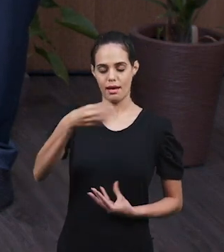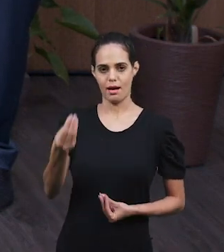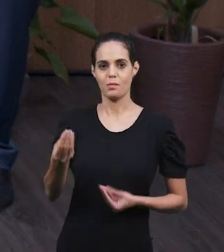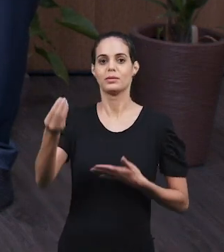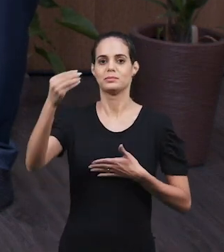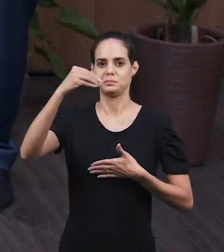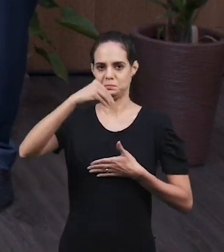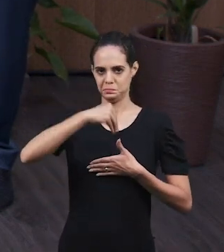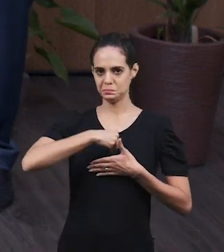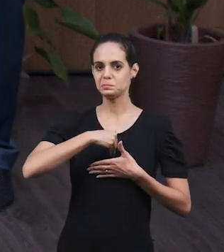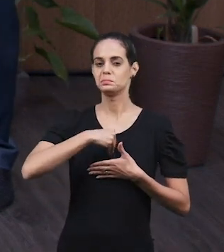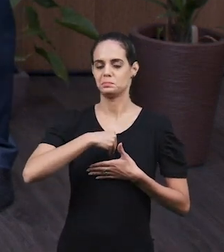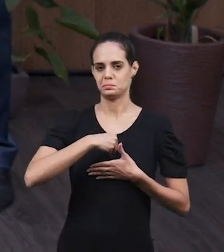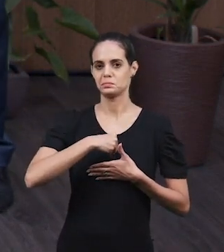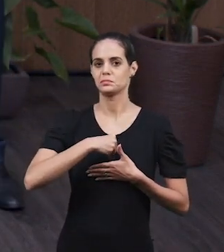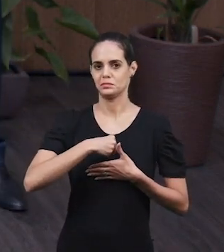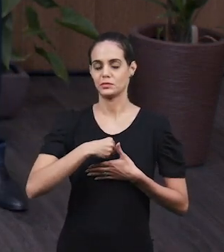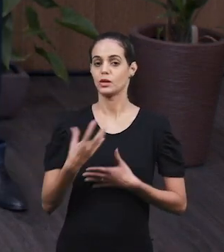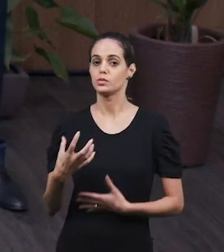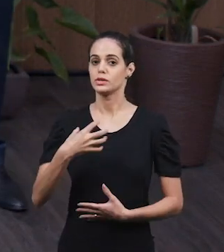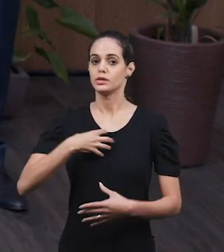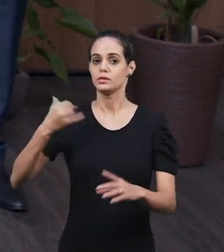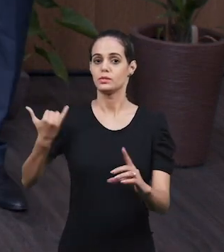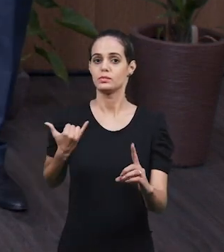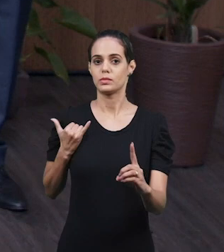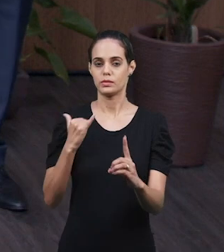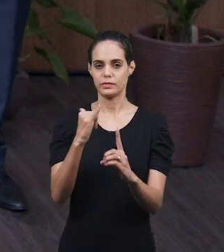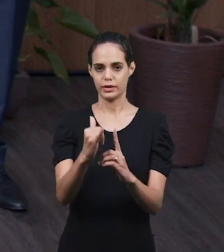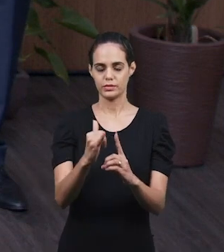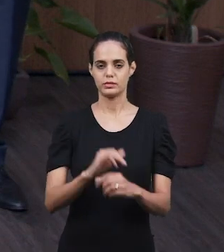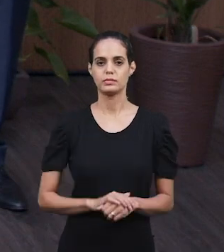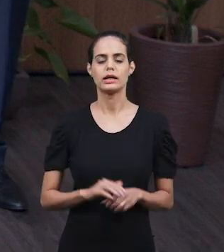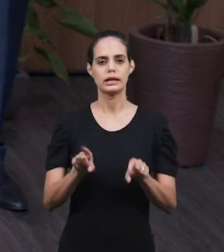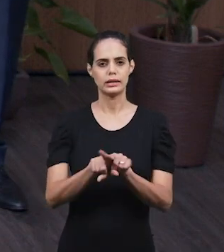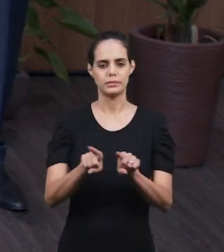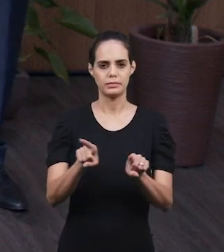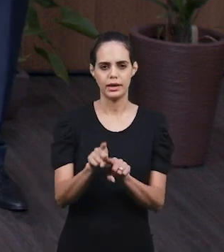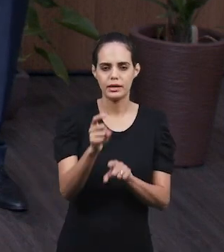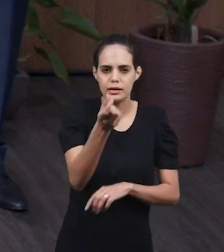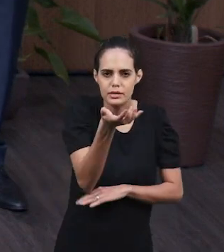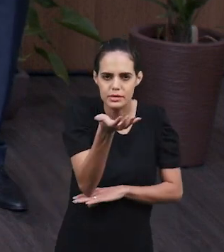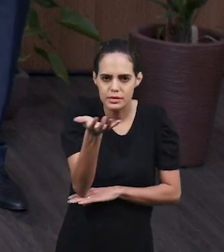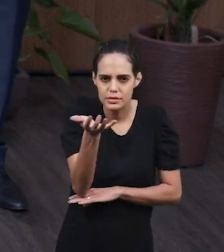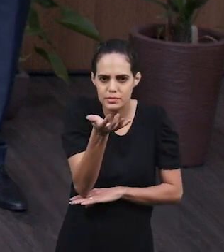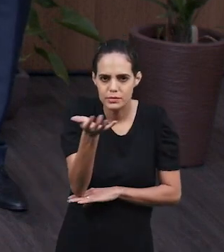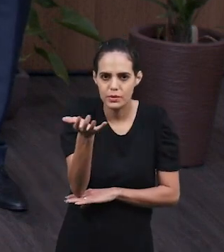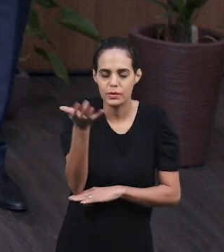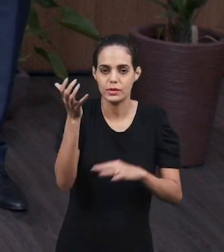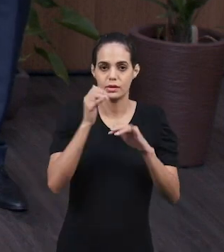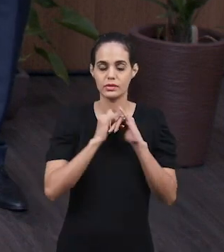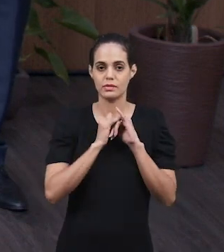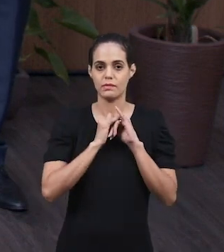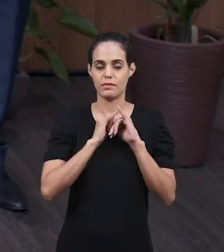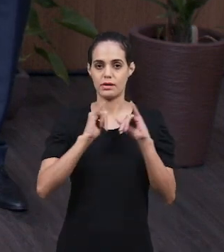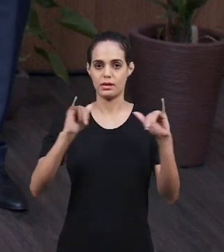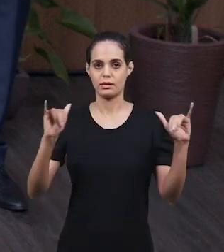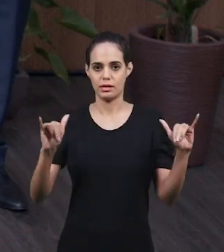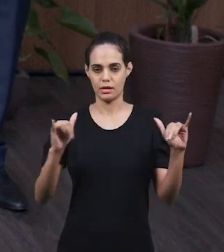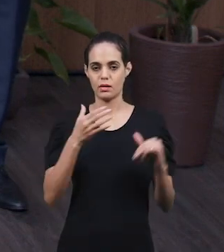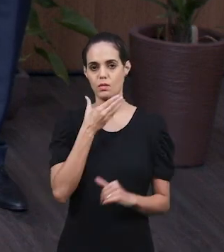Non, c'est l'âme. C'est un aspect prophétique que nous parlons. Sur les aumônes, nous pouvons